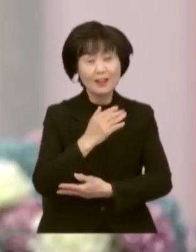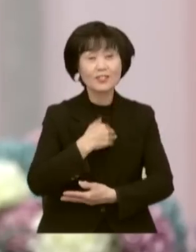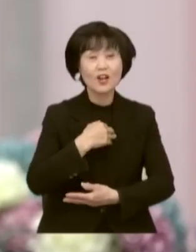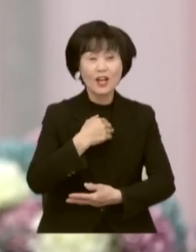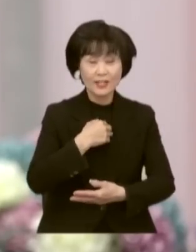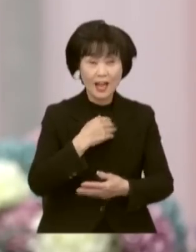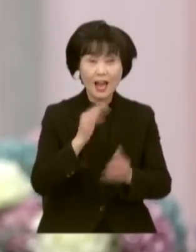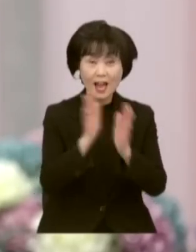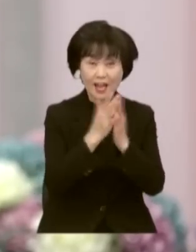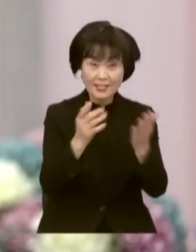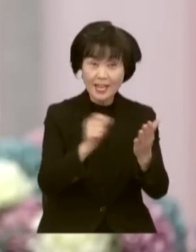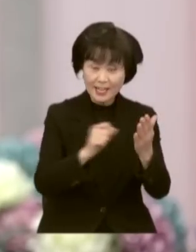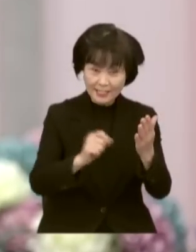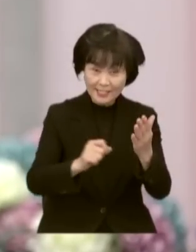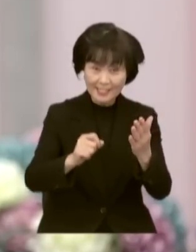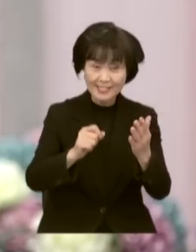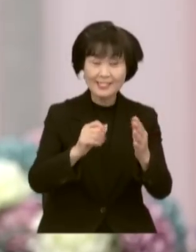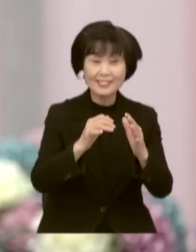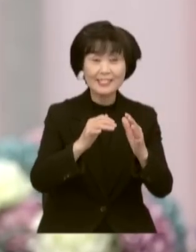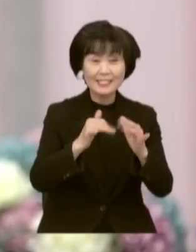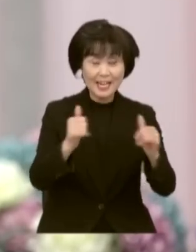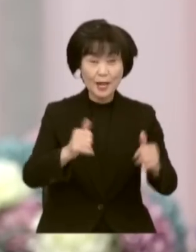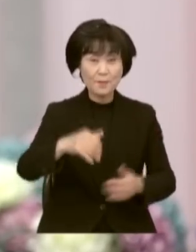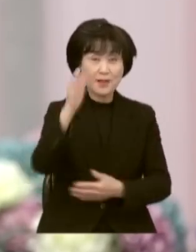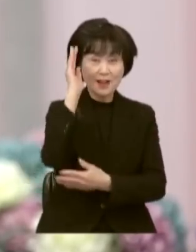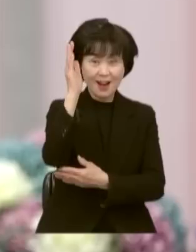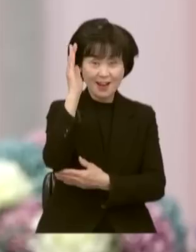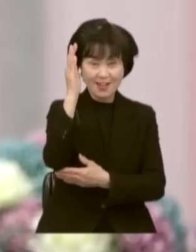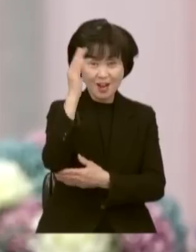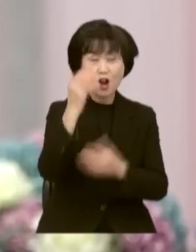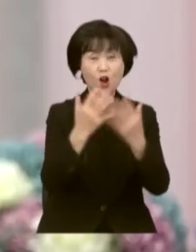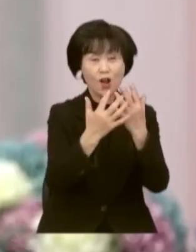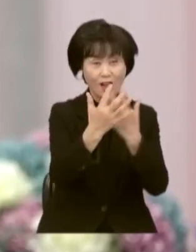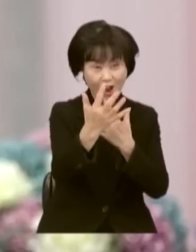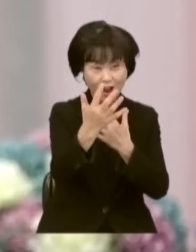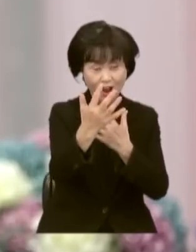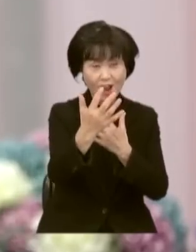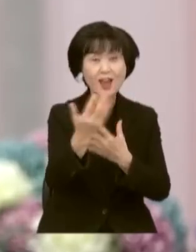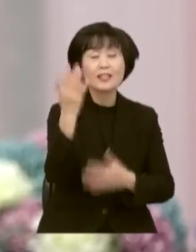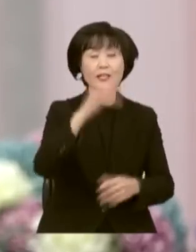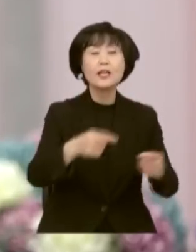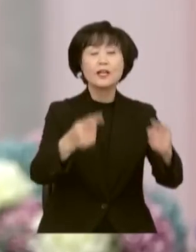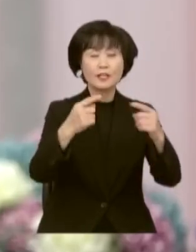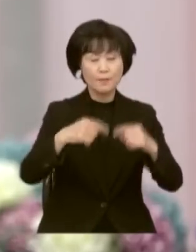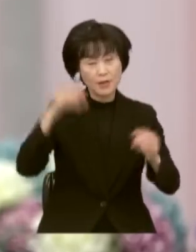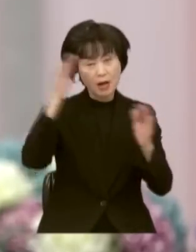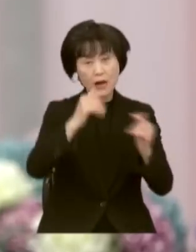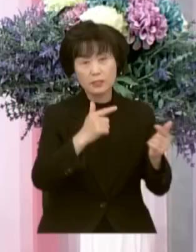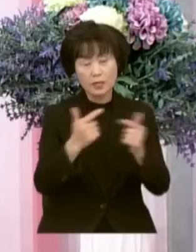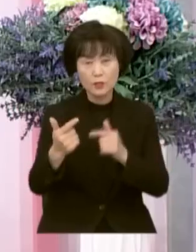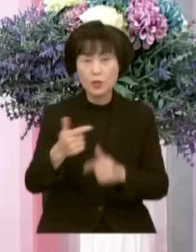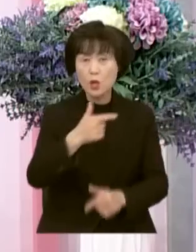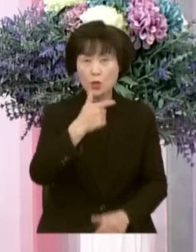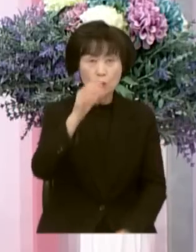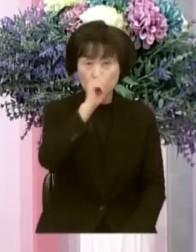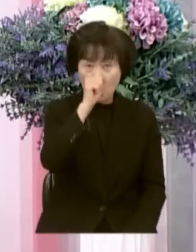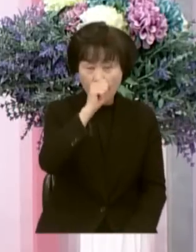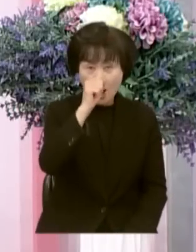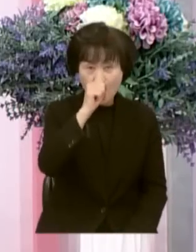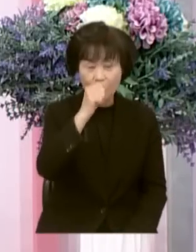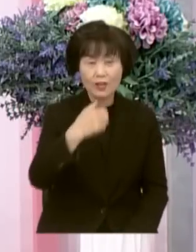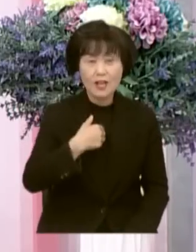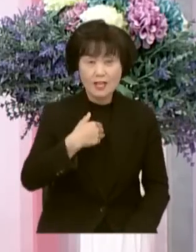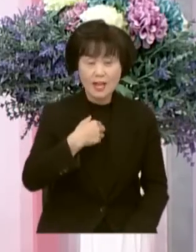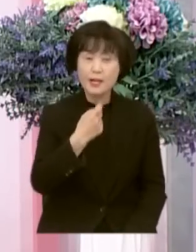하고 학생들이 그 저자 강연회에 참여한 학생들이 선생님 수업 너무 좋아요. 열정적이에요 하면서 저한테 배우고